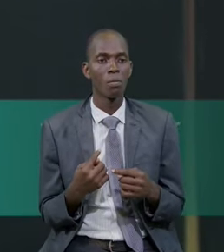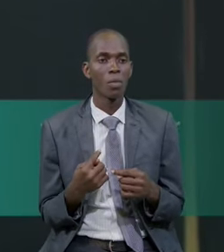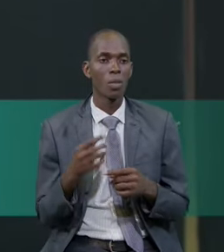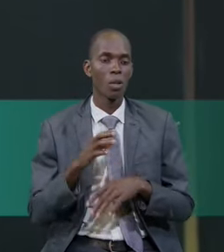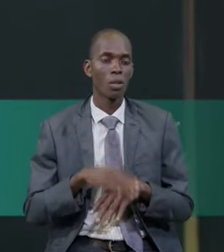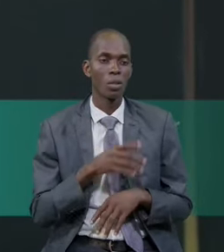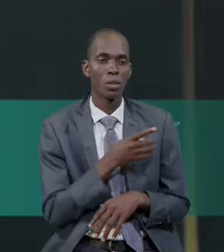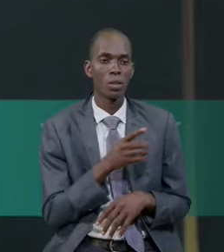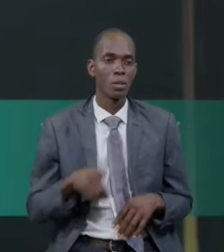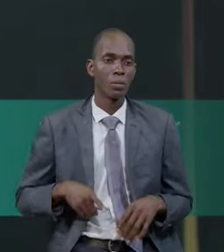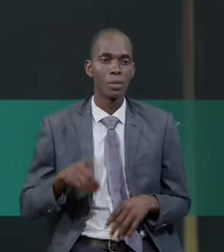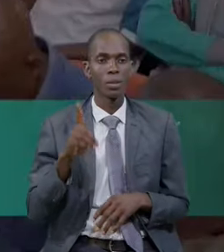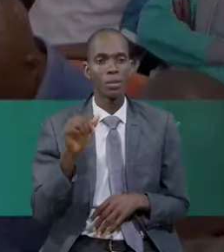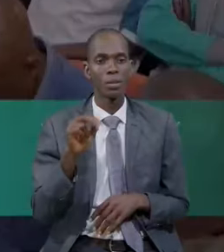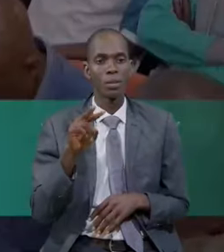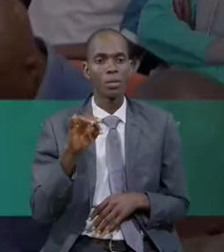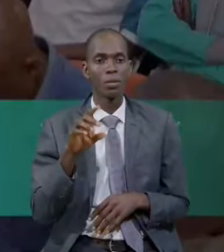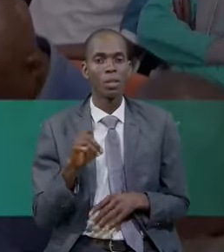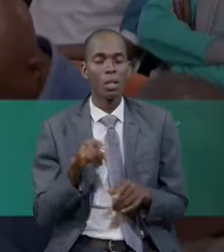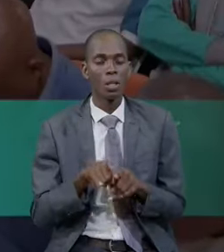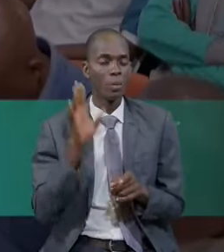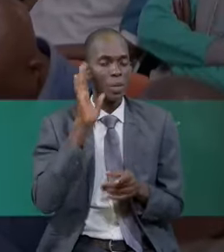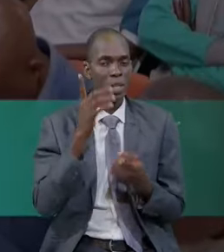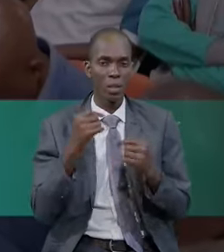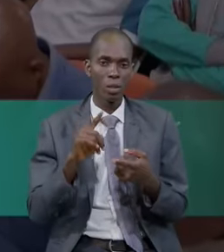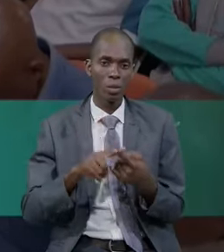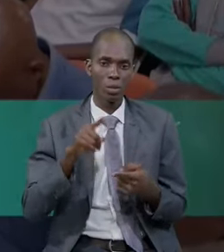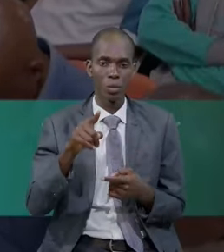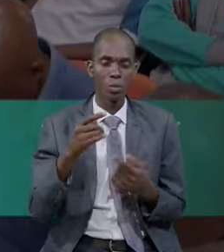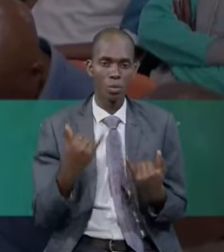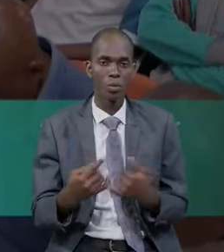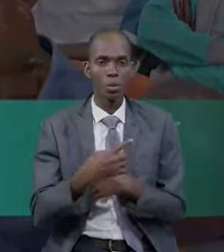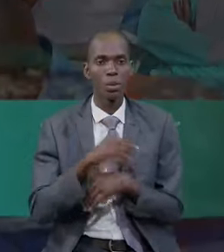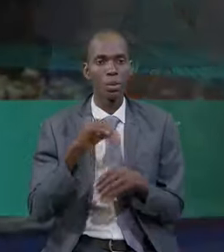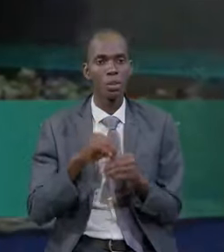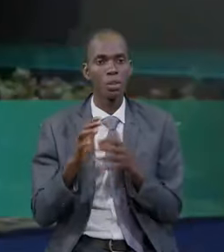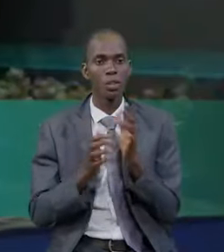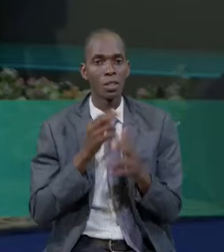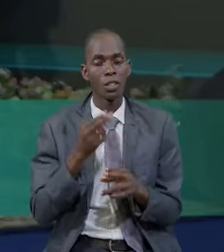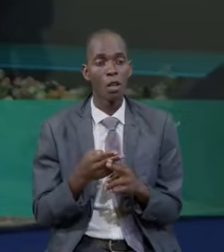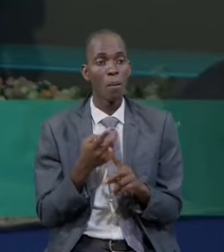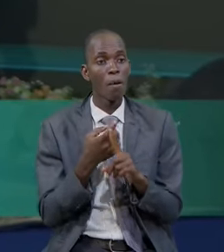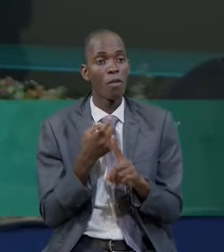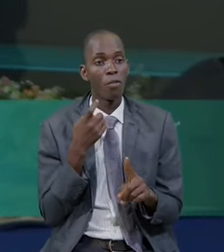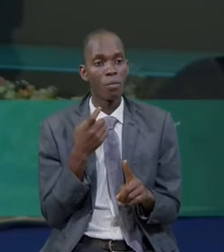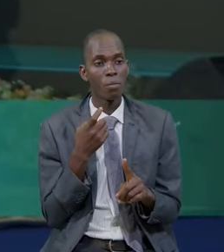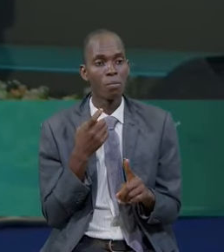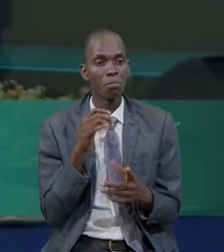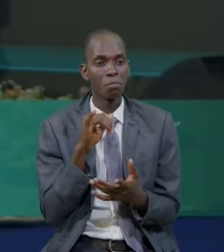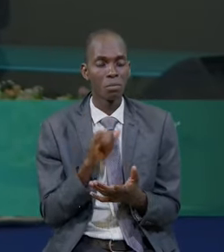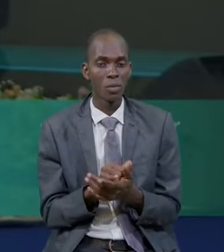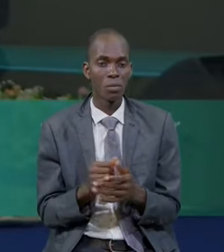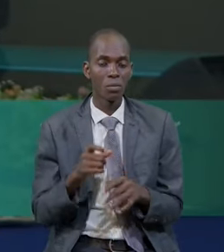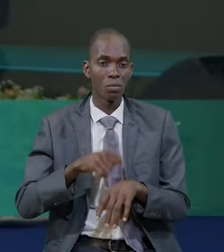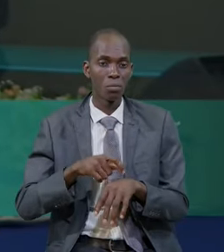Comme il viendra sur toi aujourd'hui, à partir de ce jour et dans la